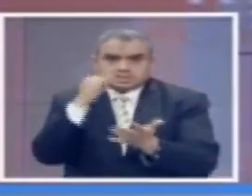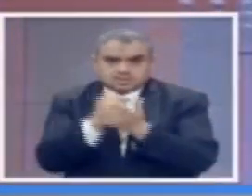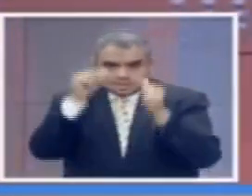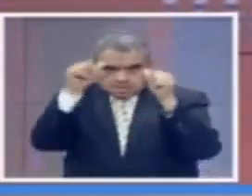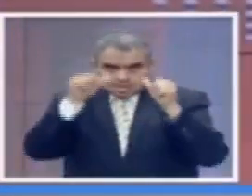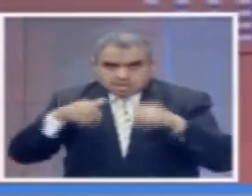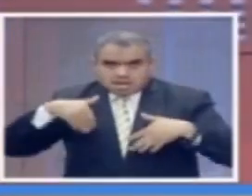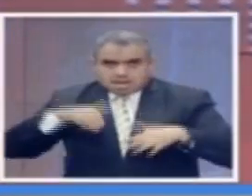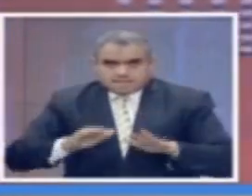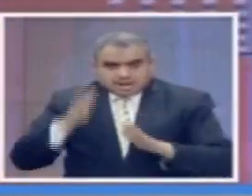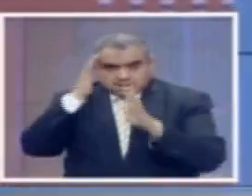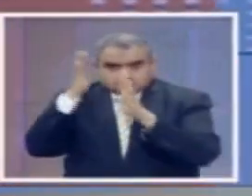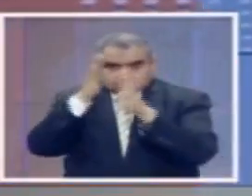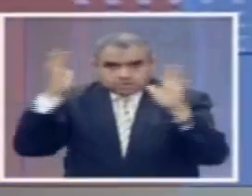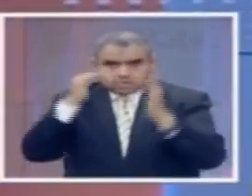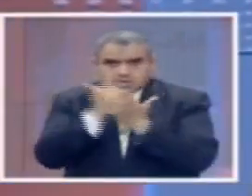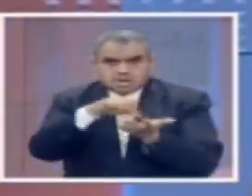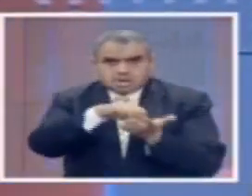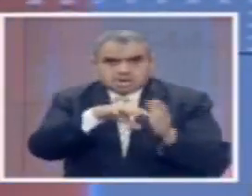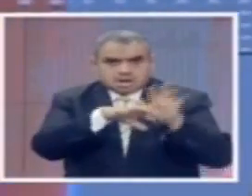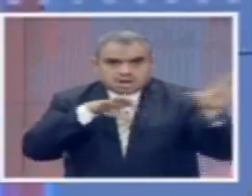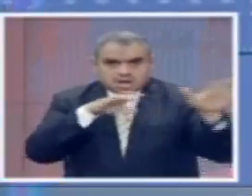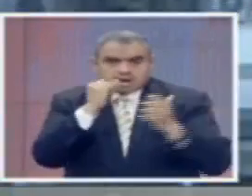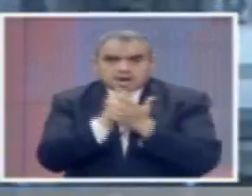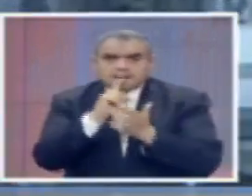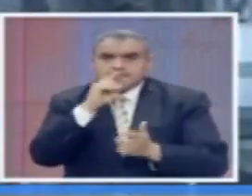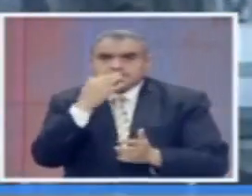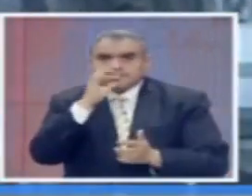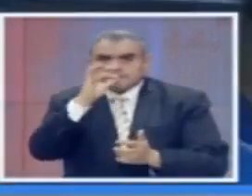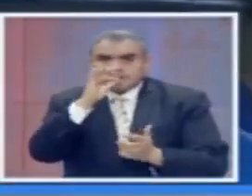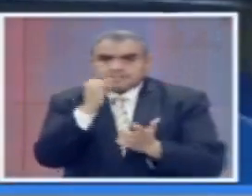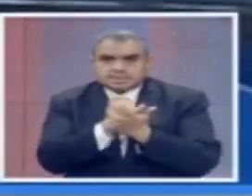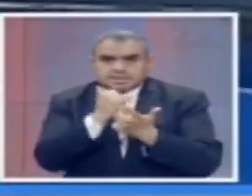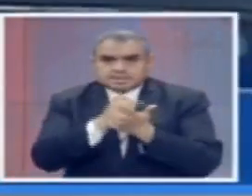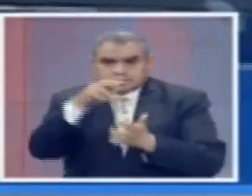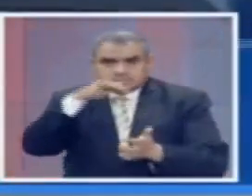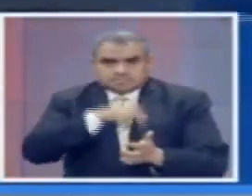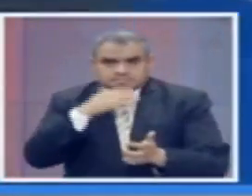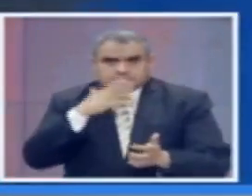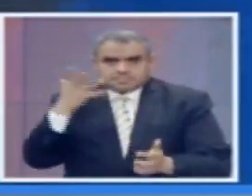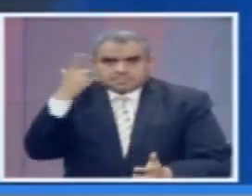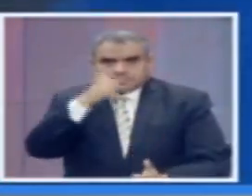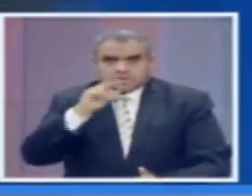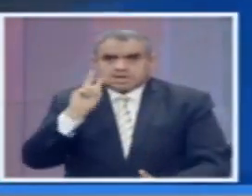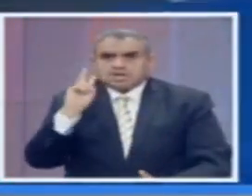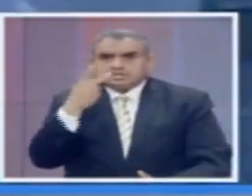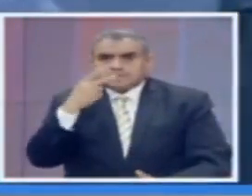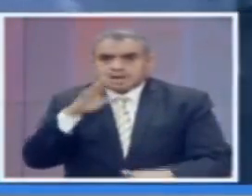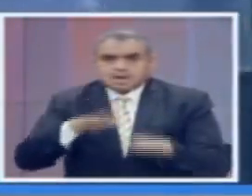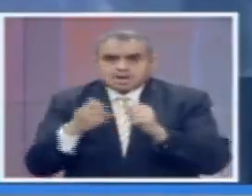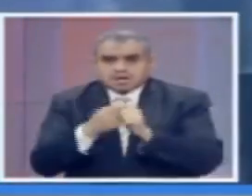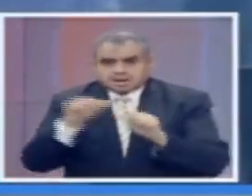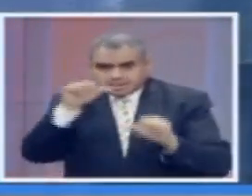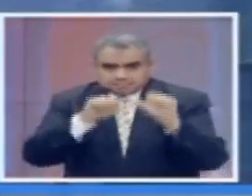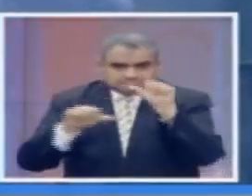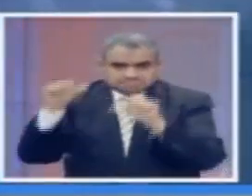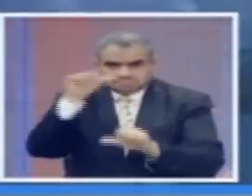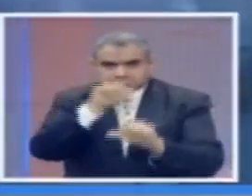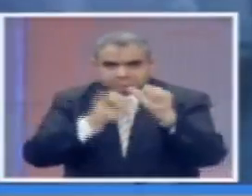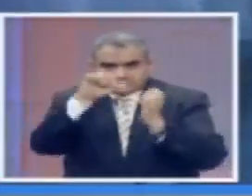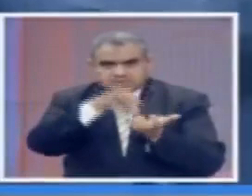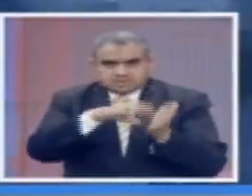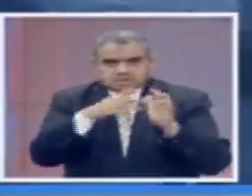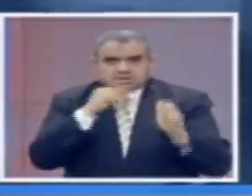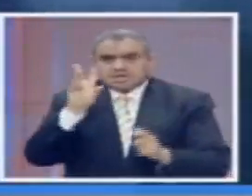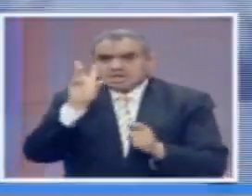الشورى الإيراني محمد باقر قال بايف عن أنه تم تخصيب 17 كيلوغراما من اليورانيوم